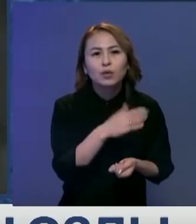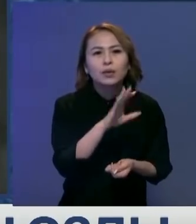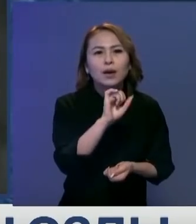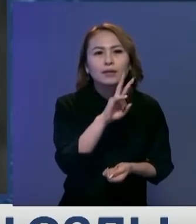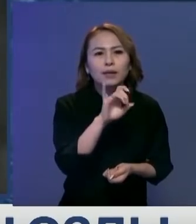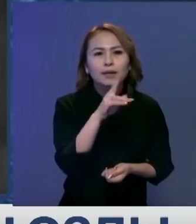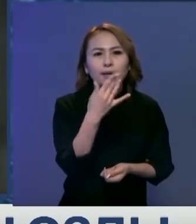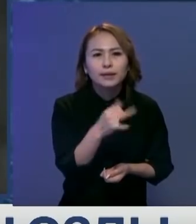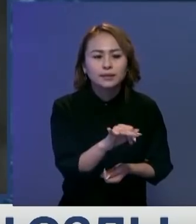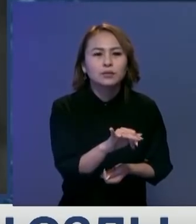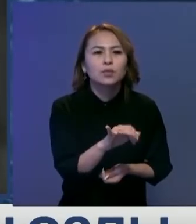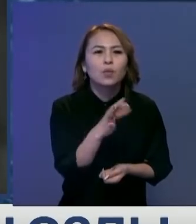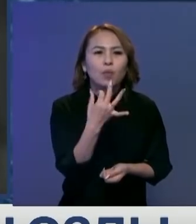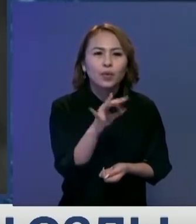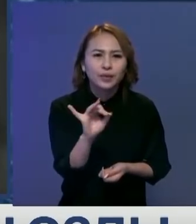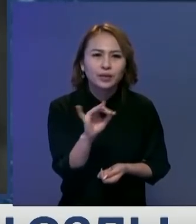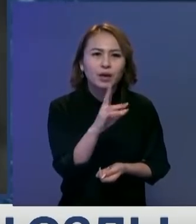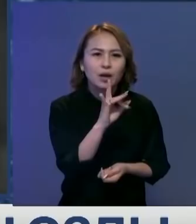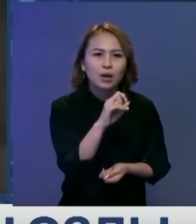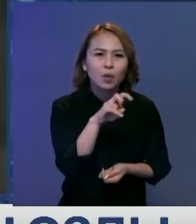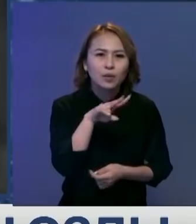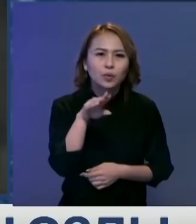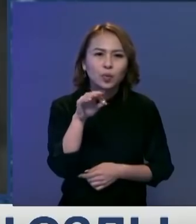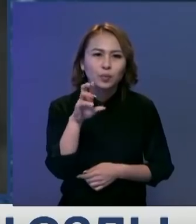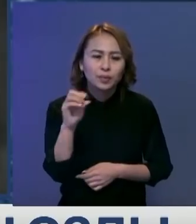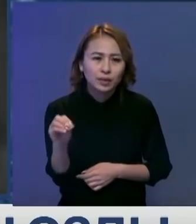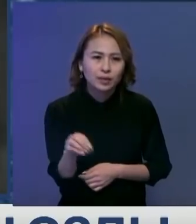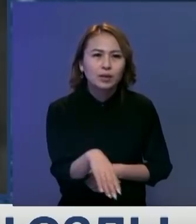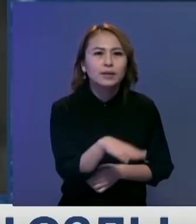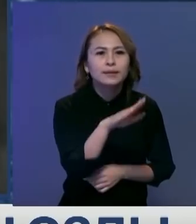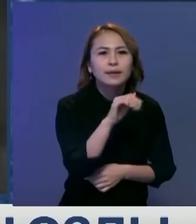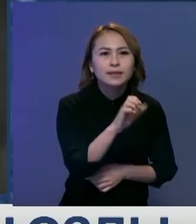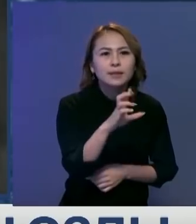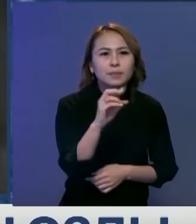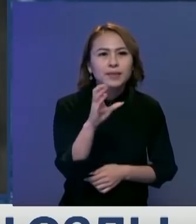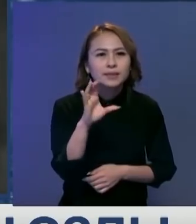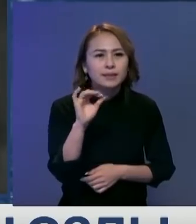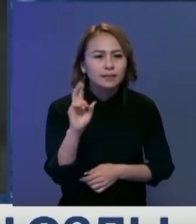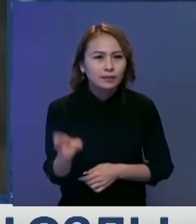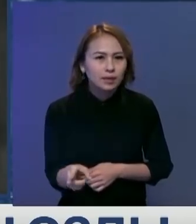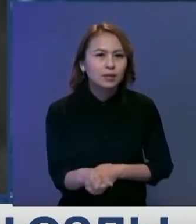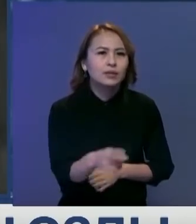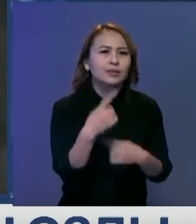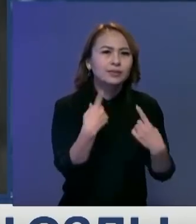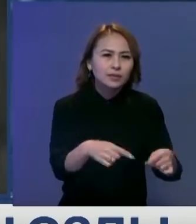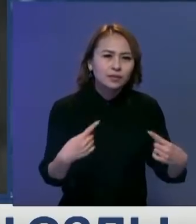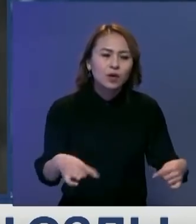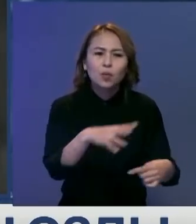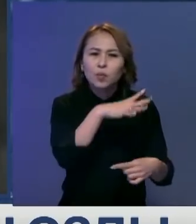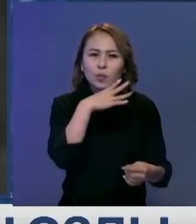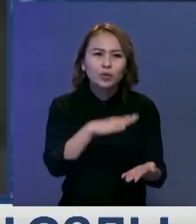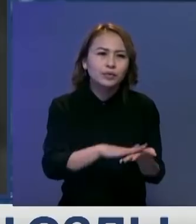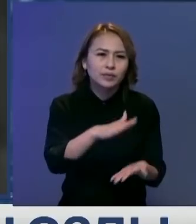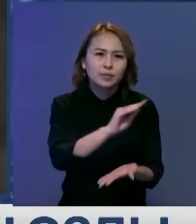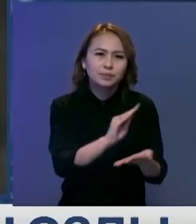Оның аңырақай бекетіндегі ой, қарауыл төбе, тас бесік, бостандықтың басы, шер сынды оңдаған жүр жинағы